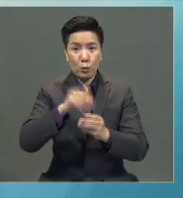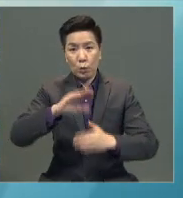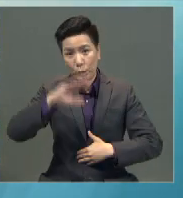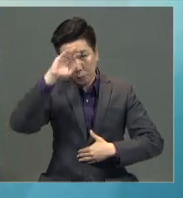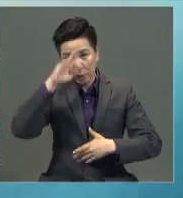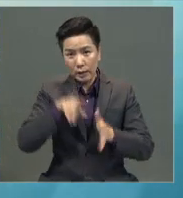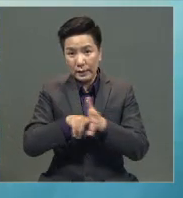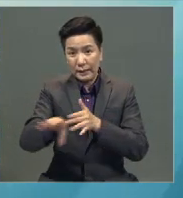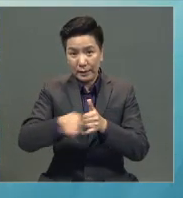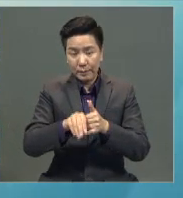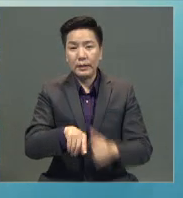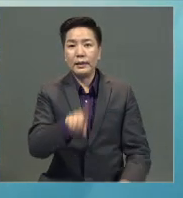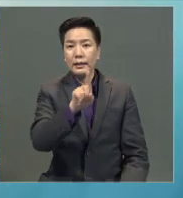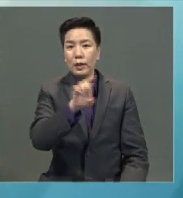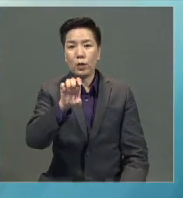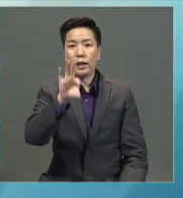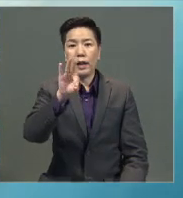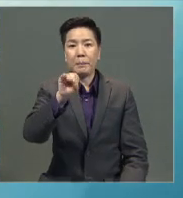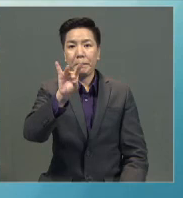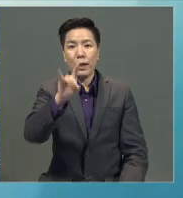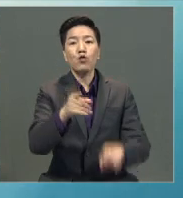รายแล้วก็มารวมดูสำหรับตัวเลขที่หยุดนิ่งไปก็คือสถานที่จัดการที่เราจัดให้มีผู้ป่วยรายงานมา198